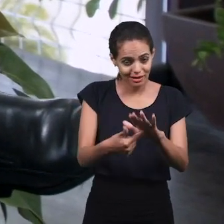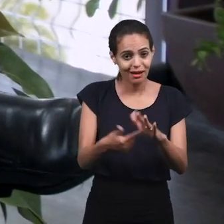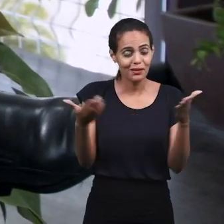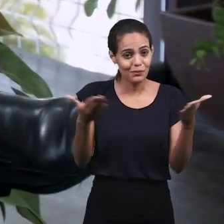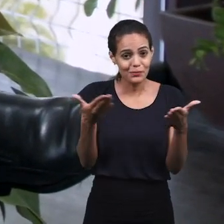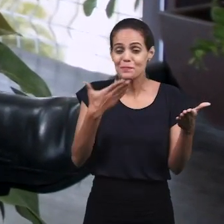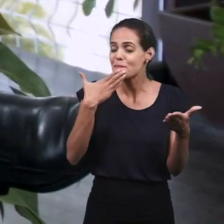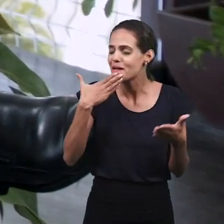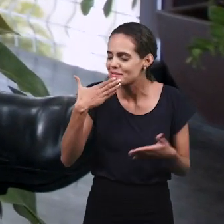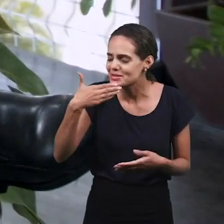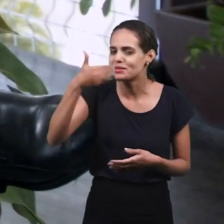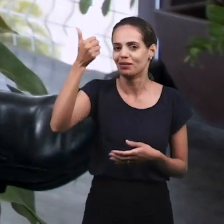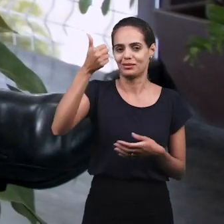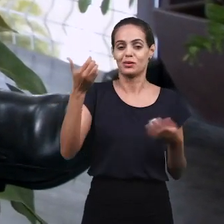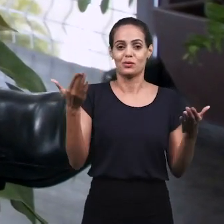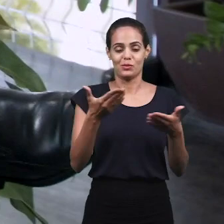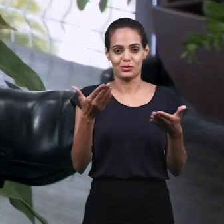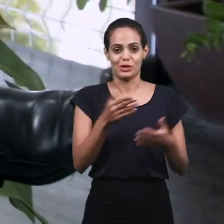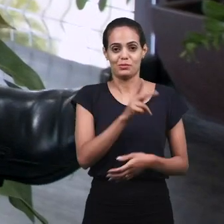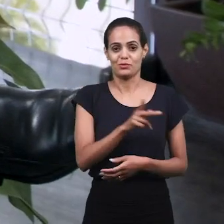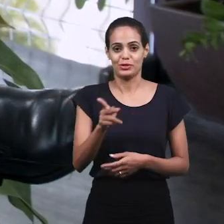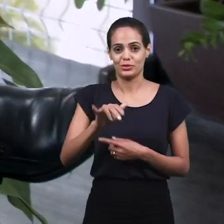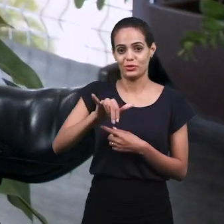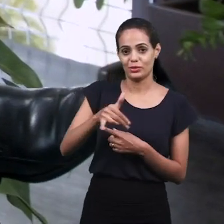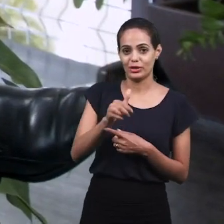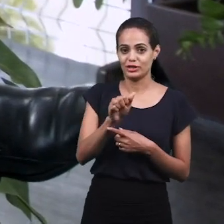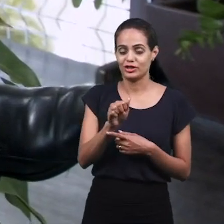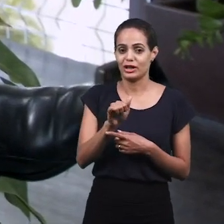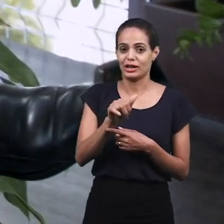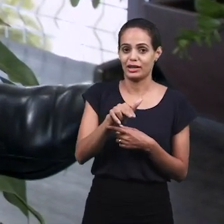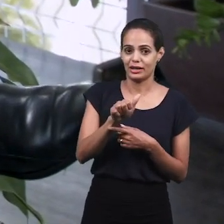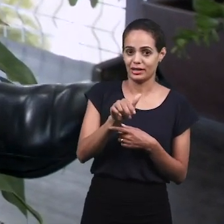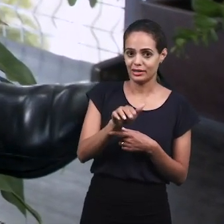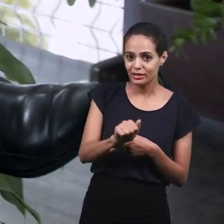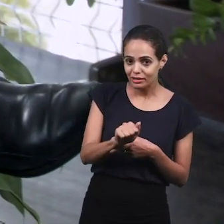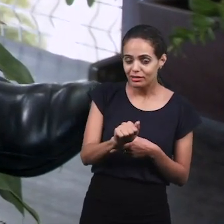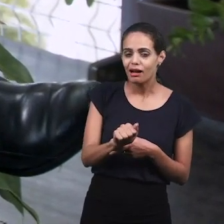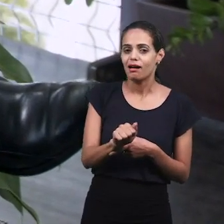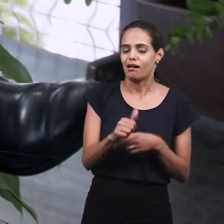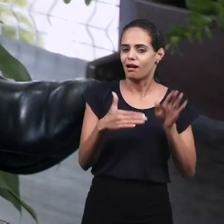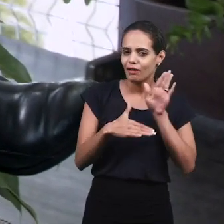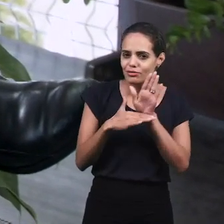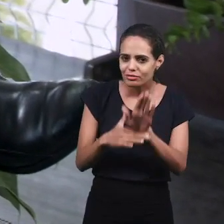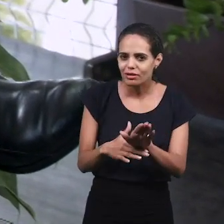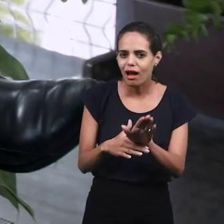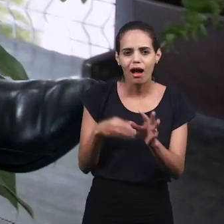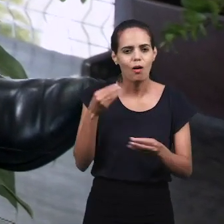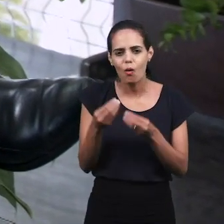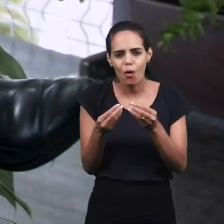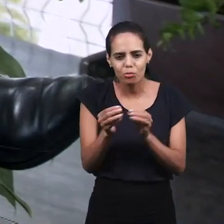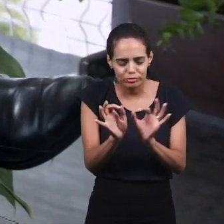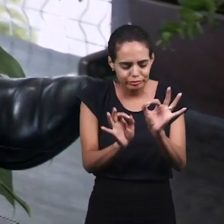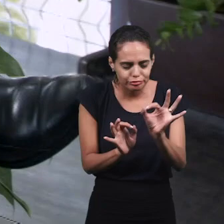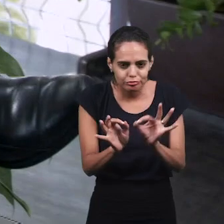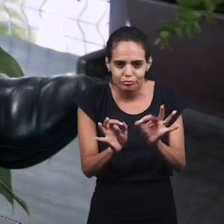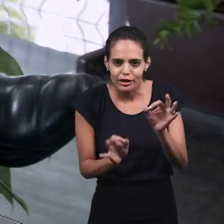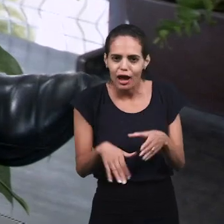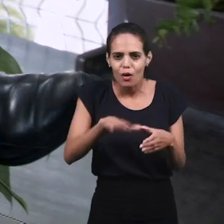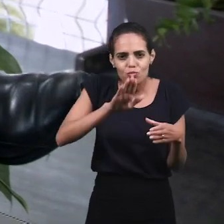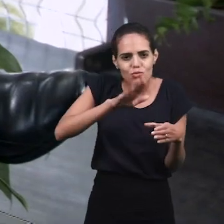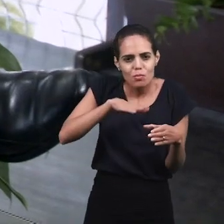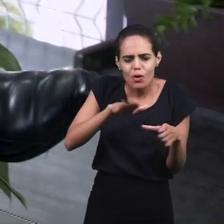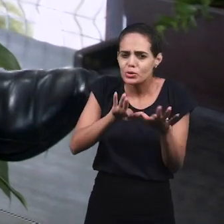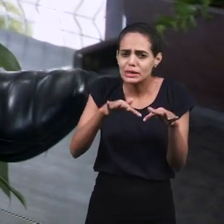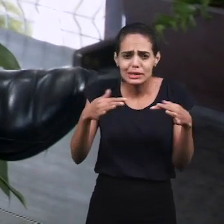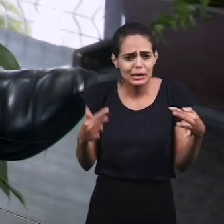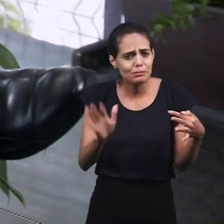meilleure. Aujourd'hui, dans le tableau Parfait Louange, la professeure Janaïne va nous enseigner à construire un tambour en utilisant des choses